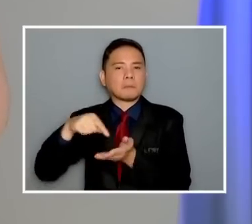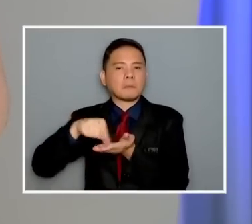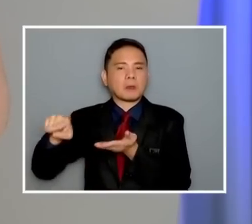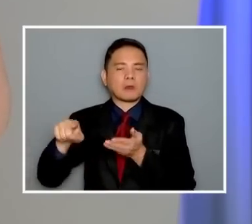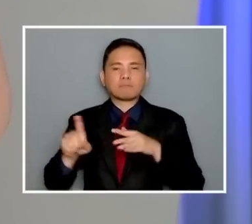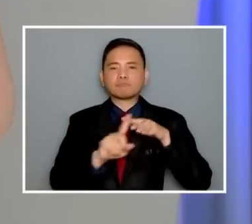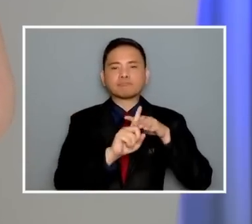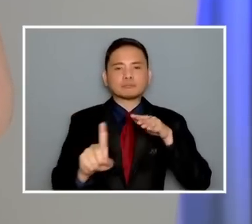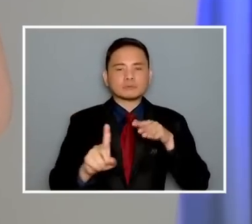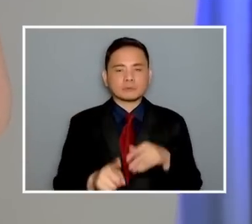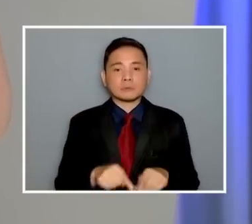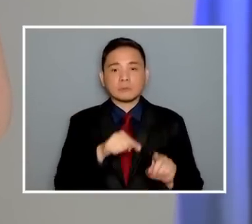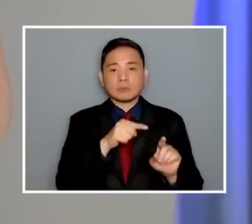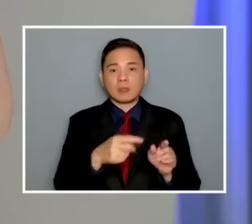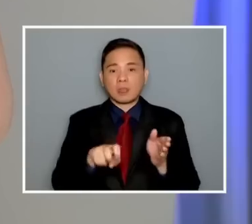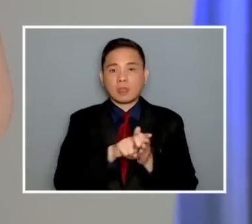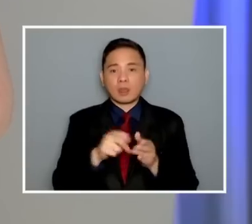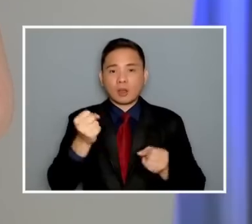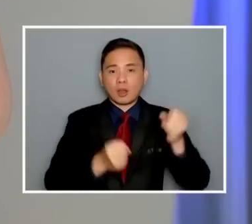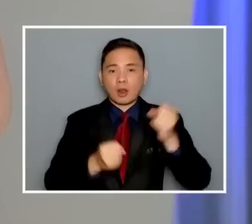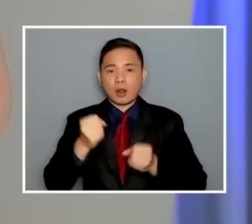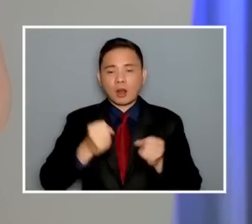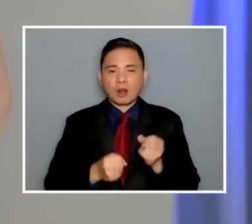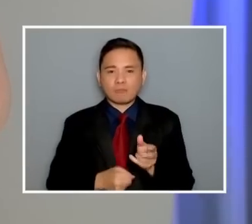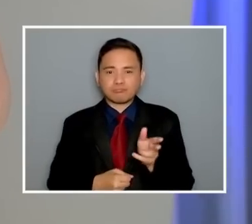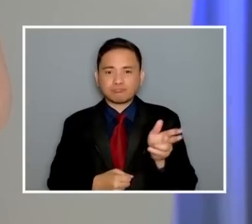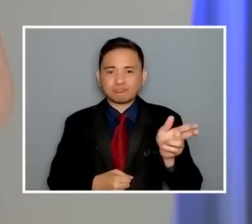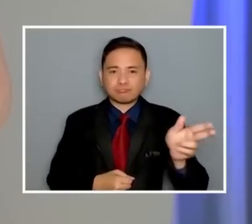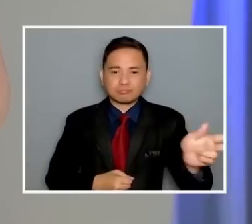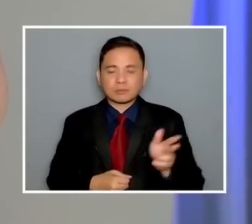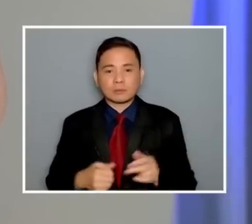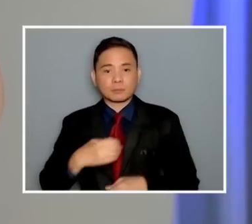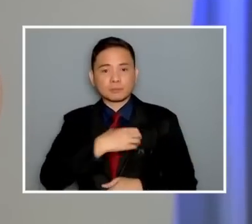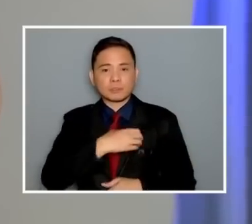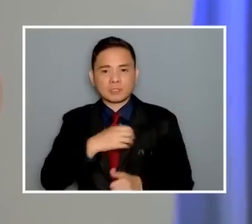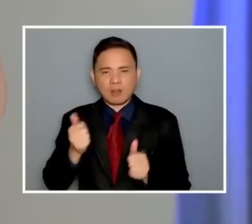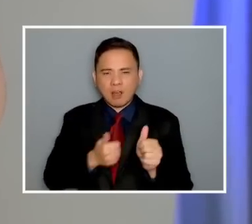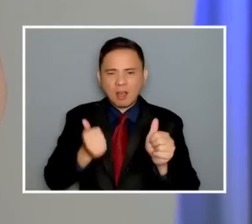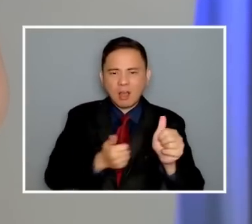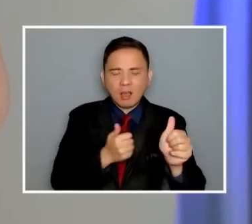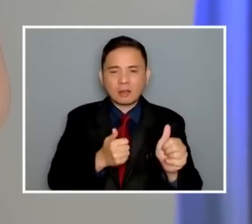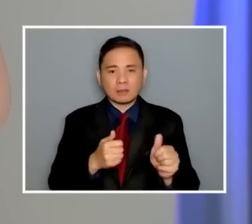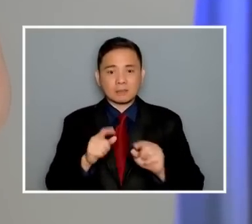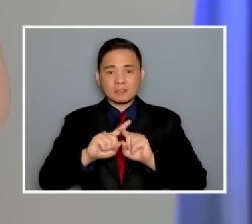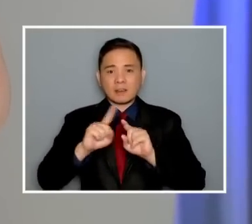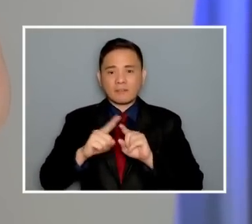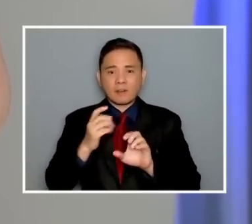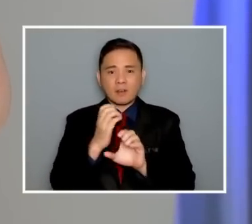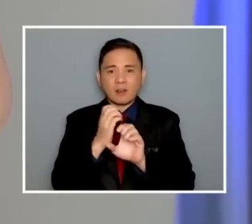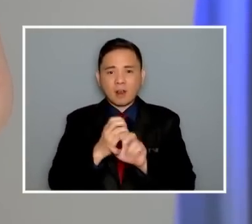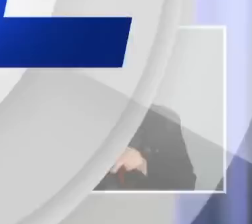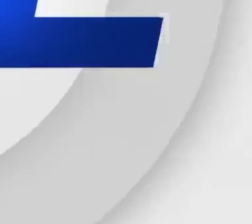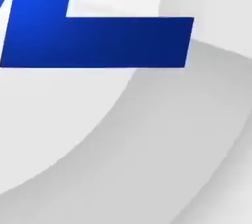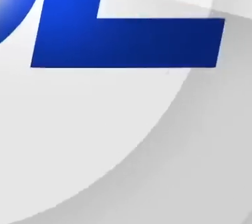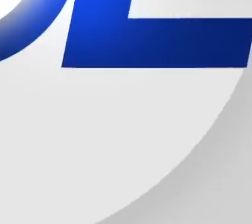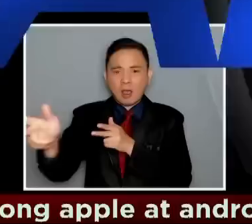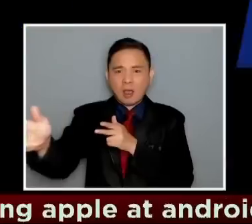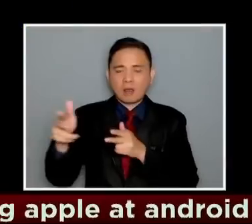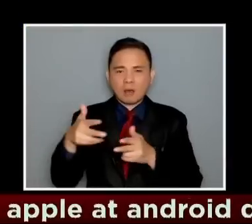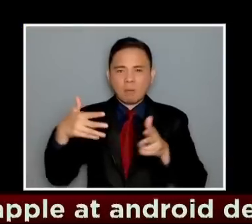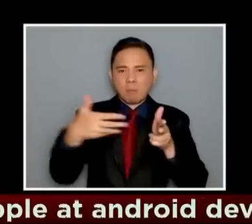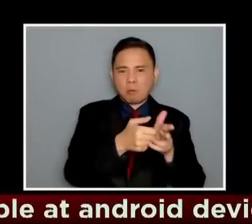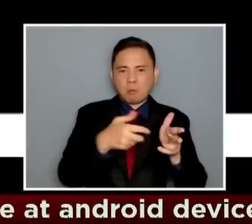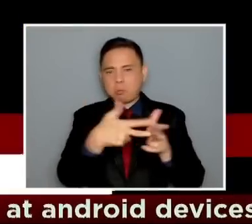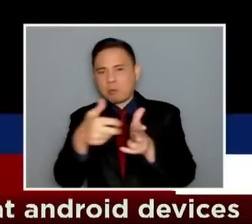suspect sa mga pulis at inararo ang ilang sasakyan. Nagpapatrol, Karen De Guzman.